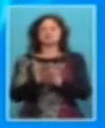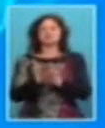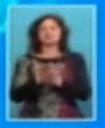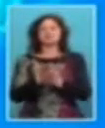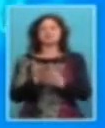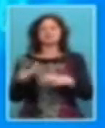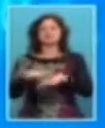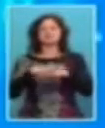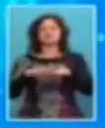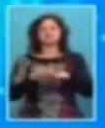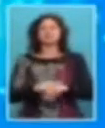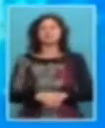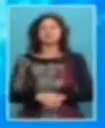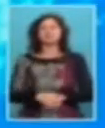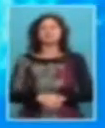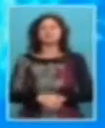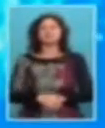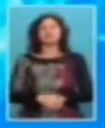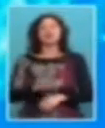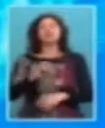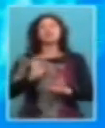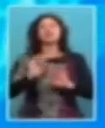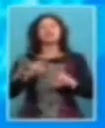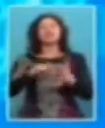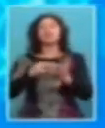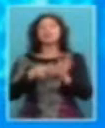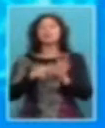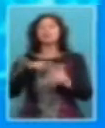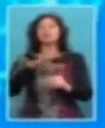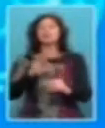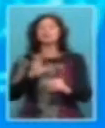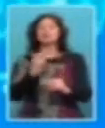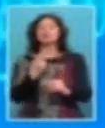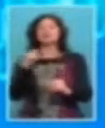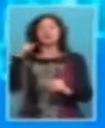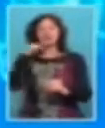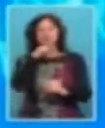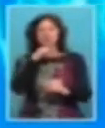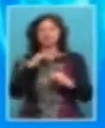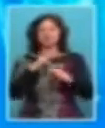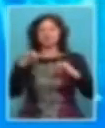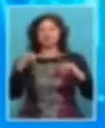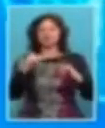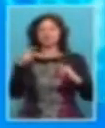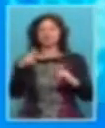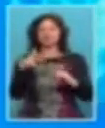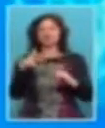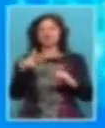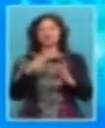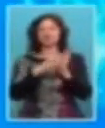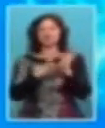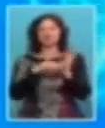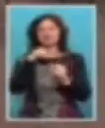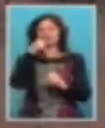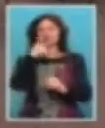жоспары жасалып та қойылған мәліметті, елді мекендерді сапалы ауыз сумен қамтып, газ тарту мәселесіне басымдық берілетінін жеткізді.